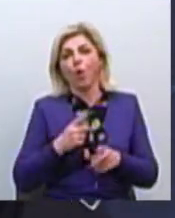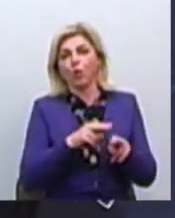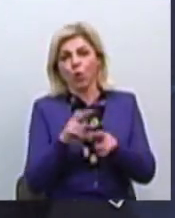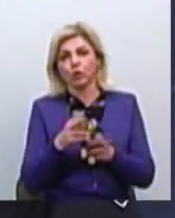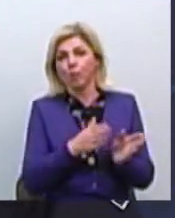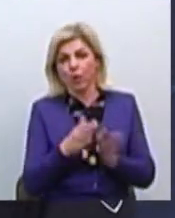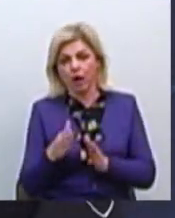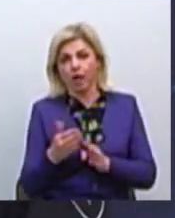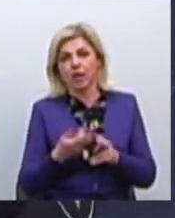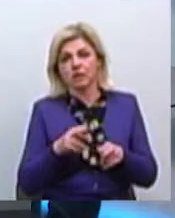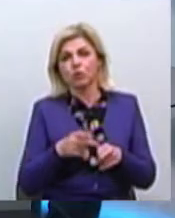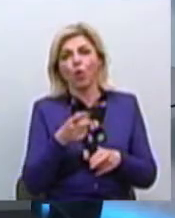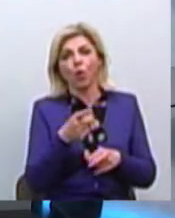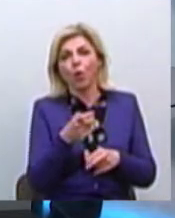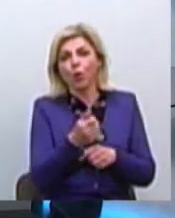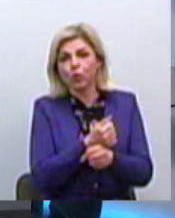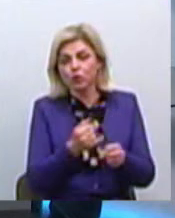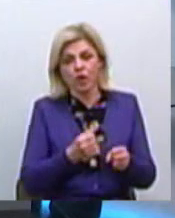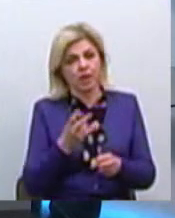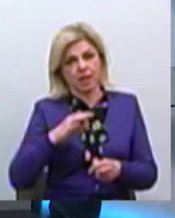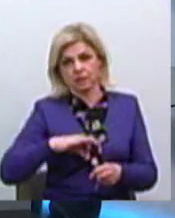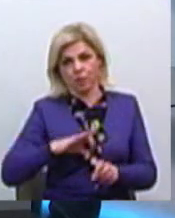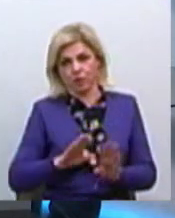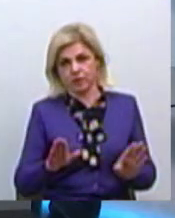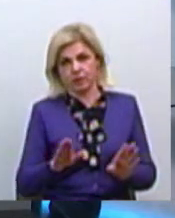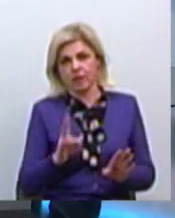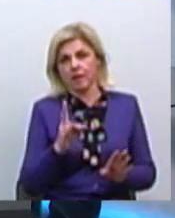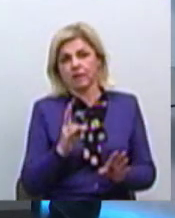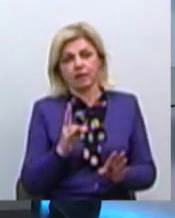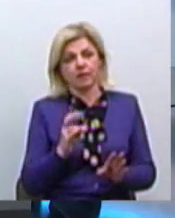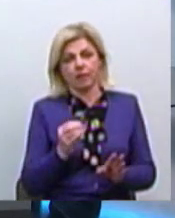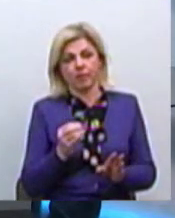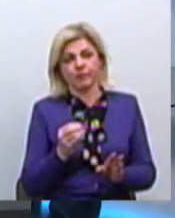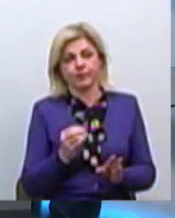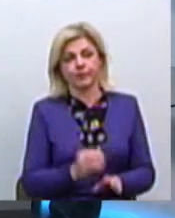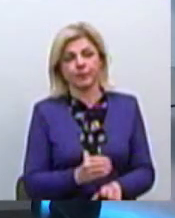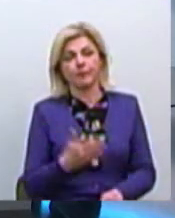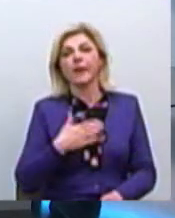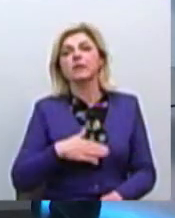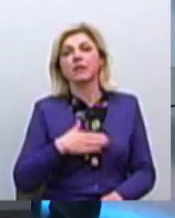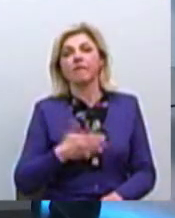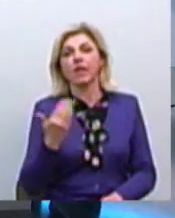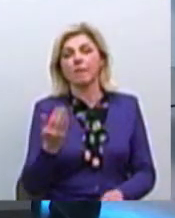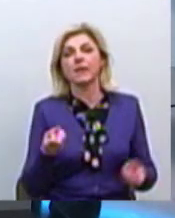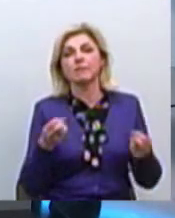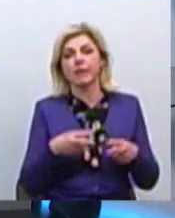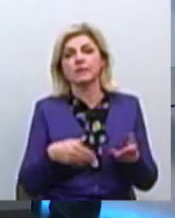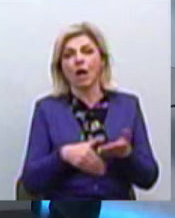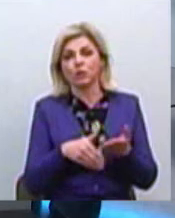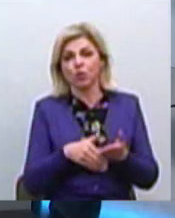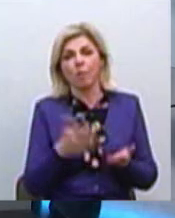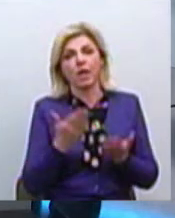зброю не використовують і не мають. Добре, при собі. А тоді навіщо їм спецзасоби, якщо вони їх